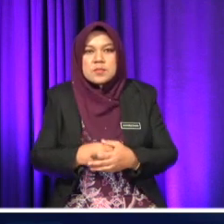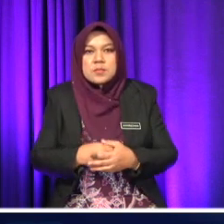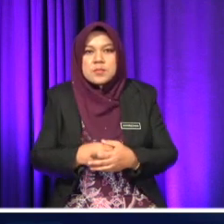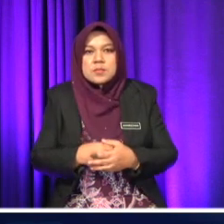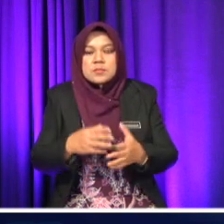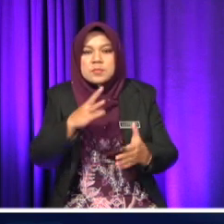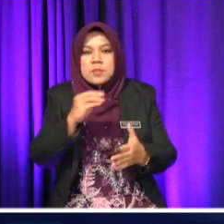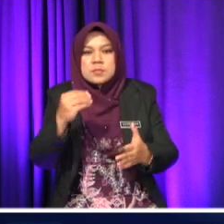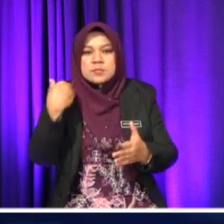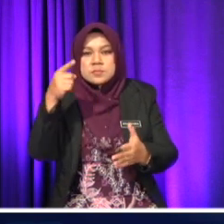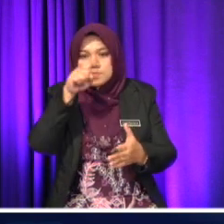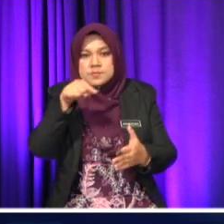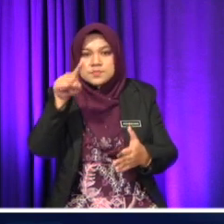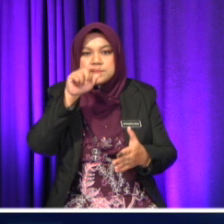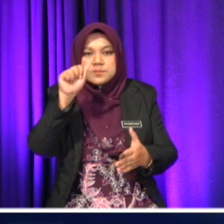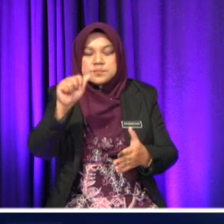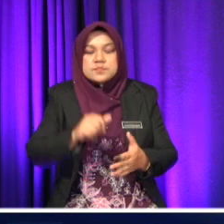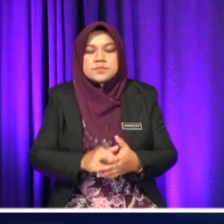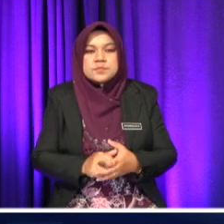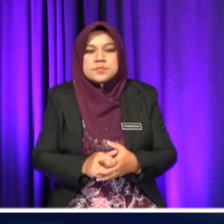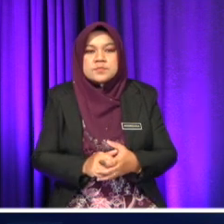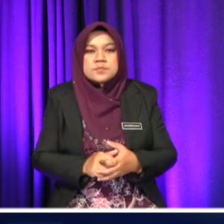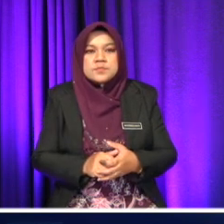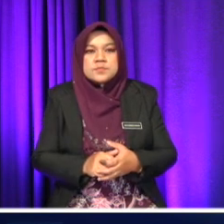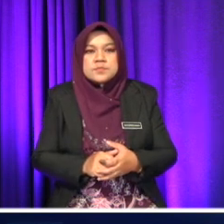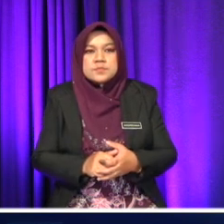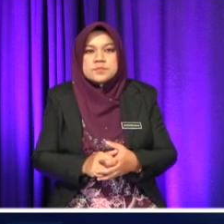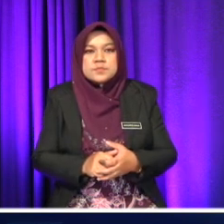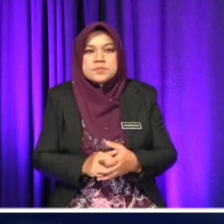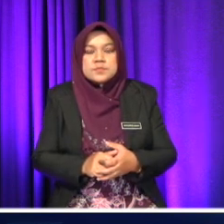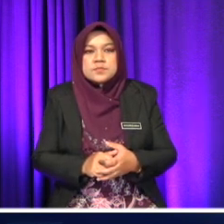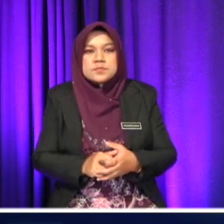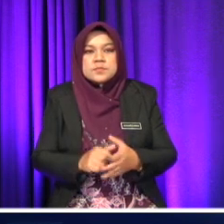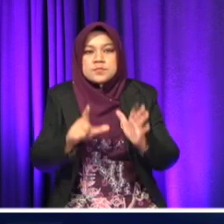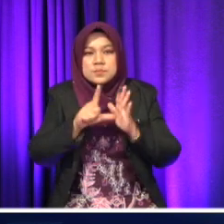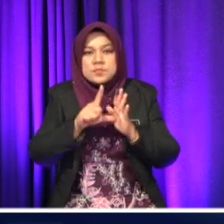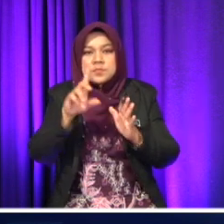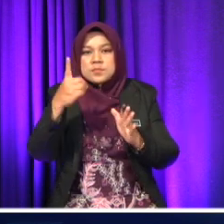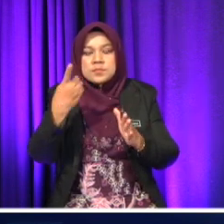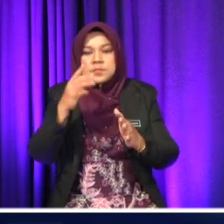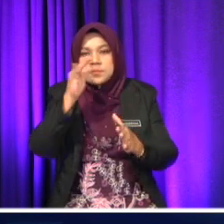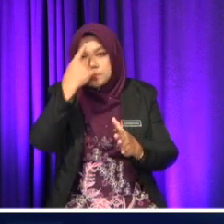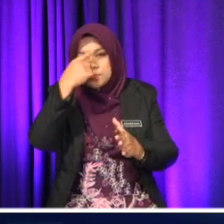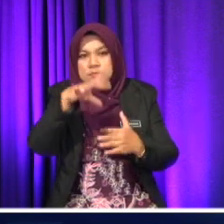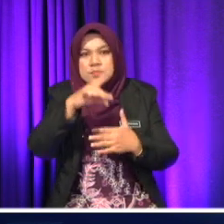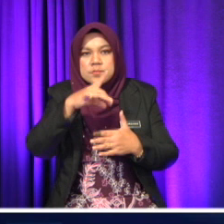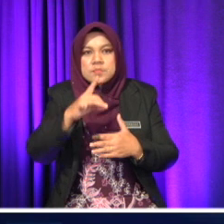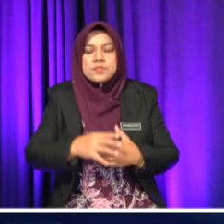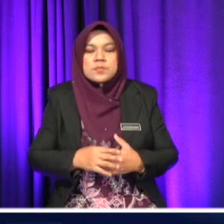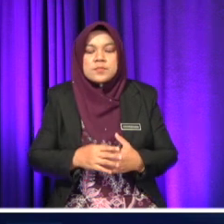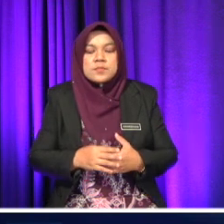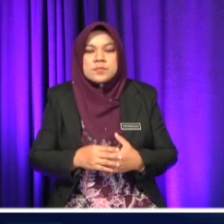simbol Eh jadi itu semua merupakan sekadar lambang-lambang yang Cikgu pilih untuk variasi